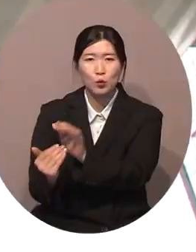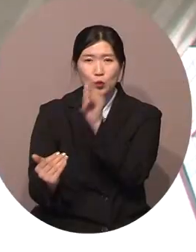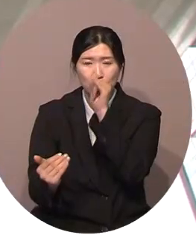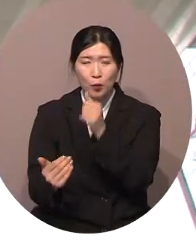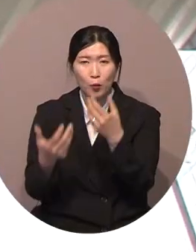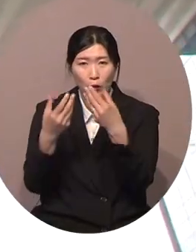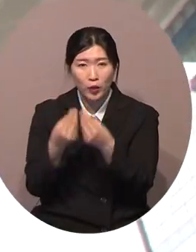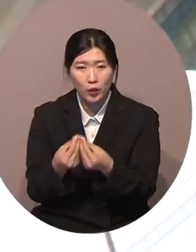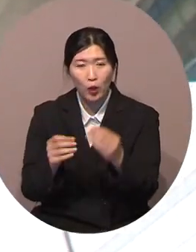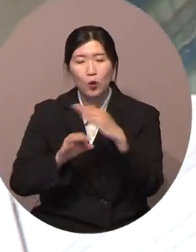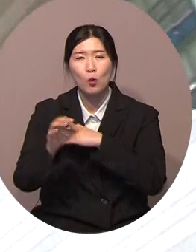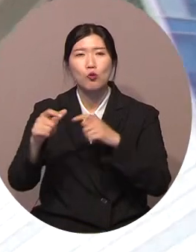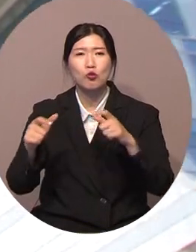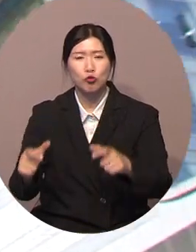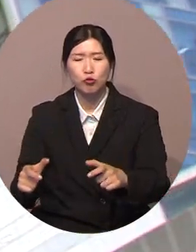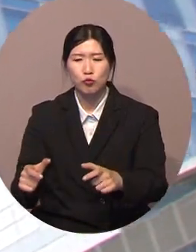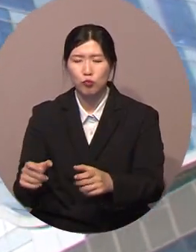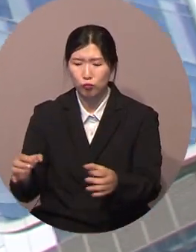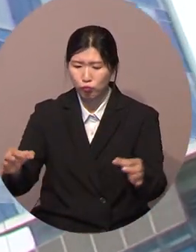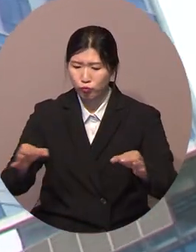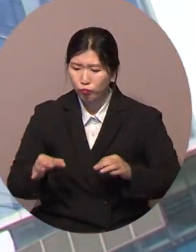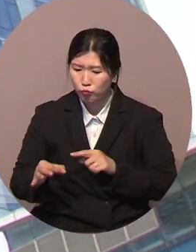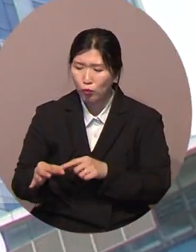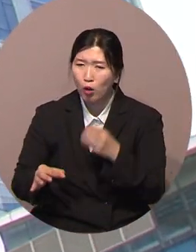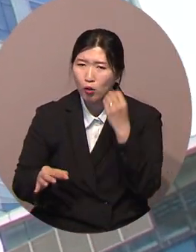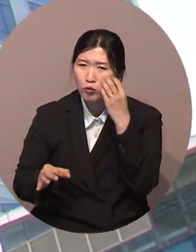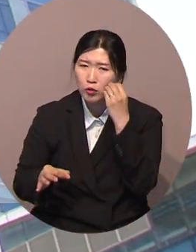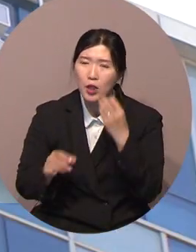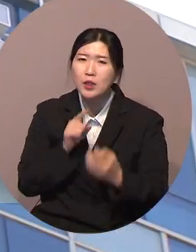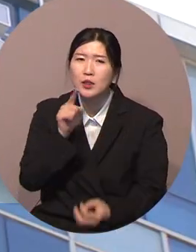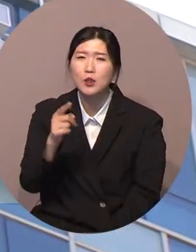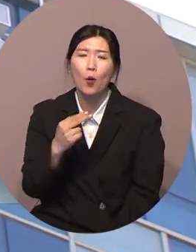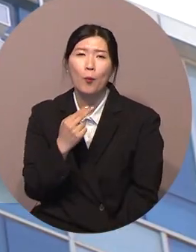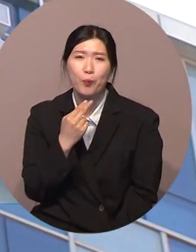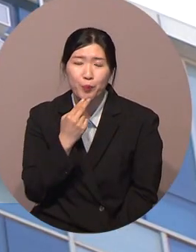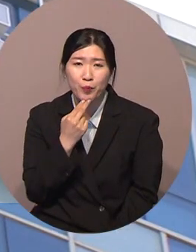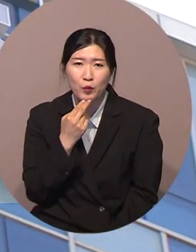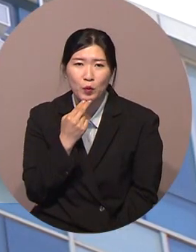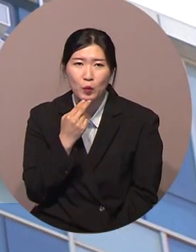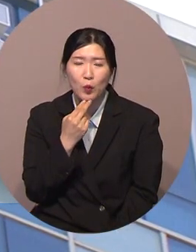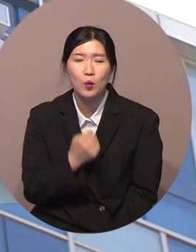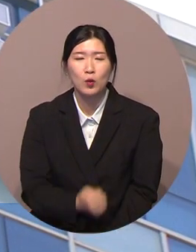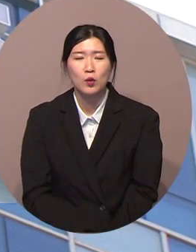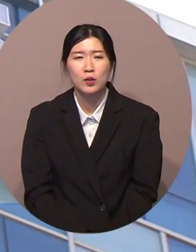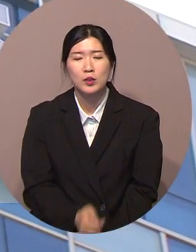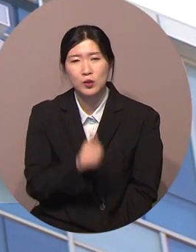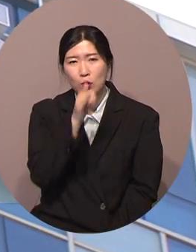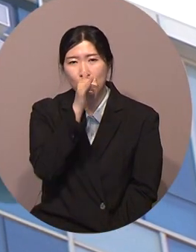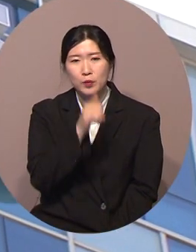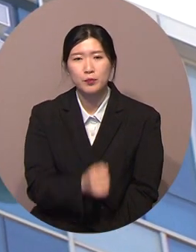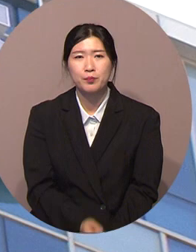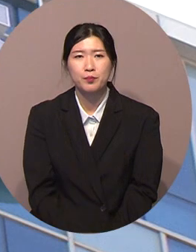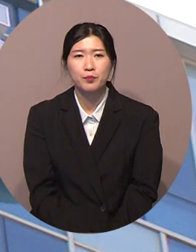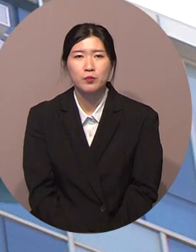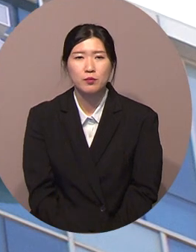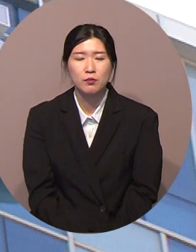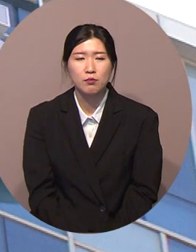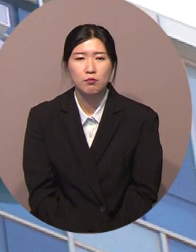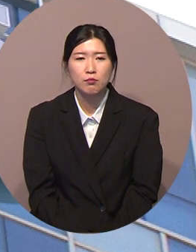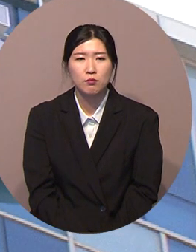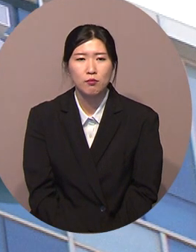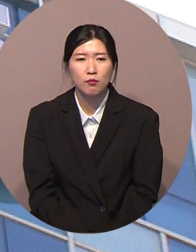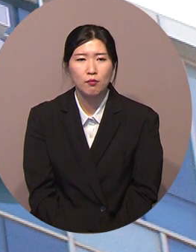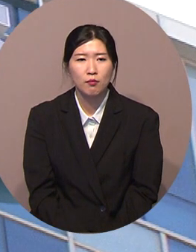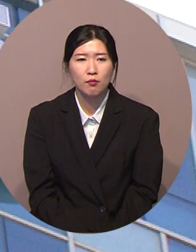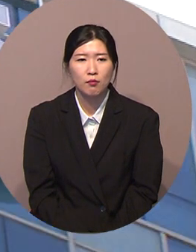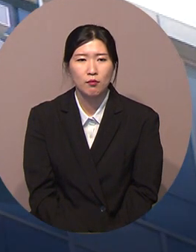경우 중복 수령에 의문을 제기하며 신청하지 않거나 부서 차원에서 미지급한 등의 사례도 절반에 달합니다.